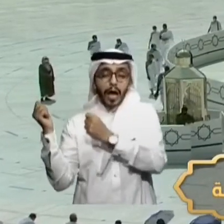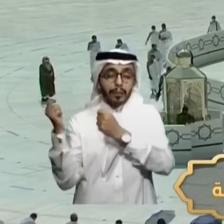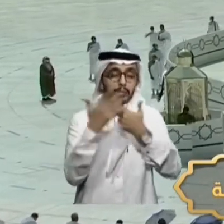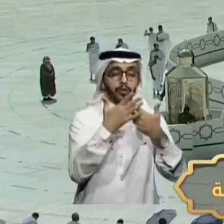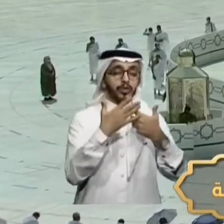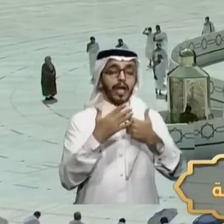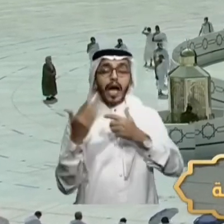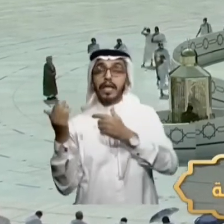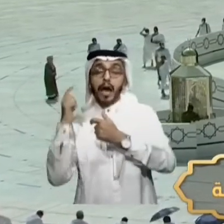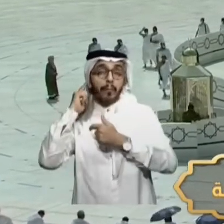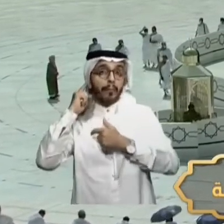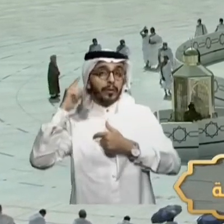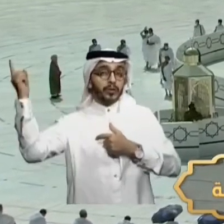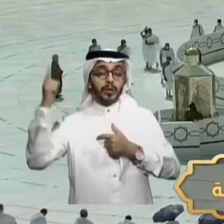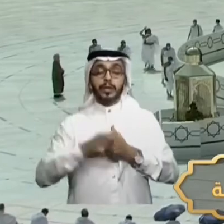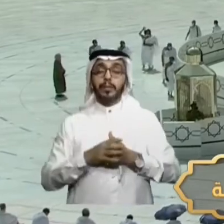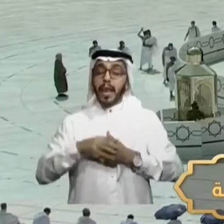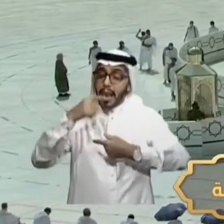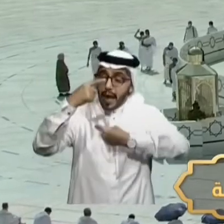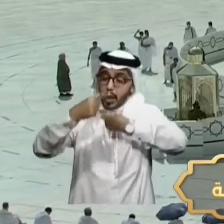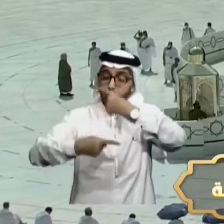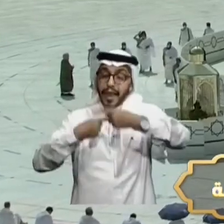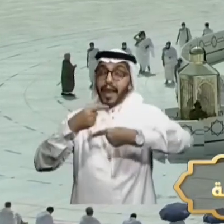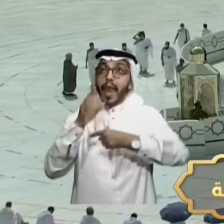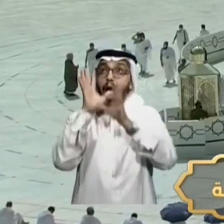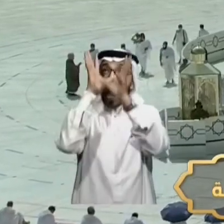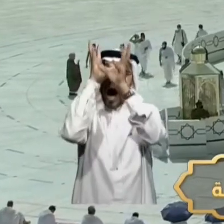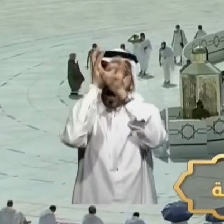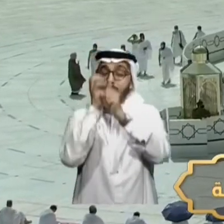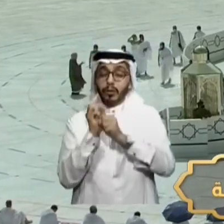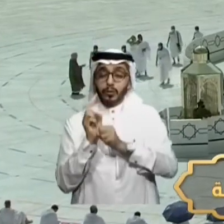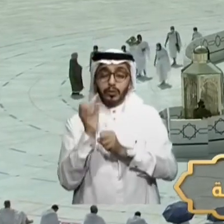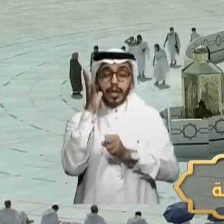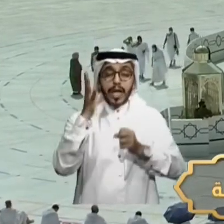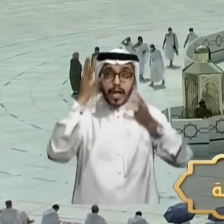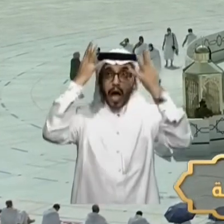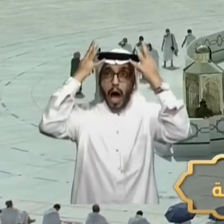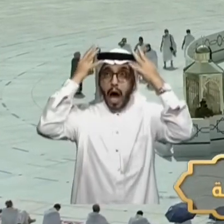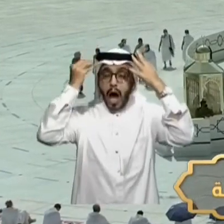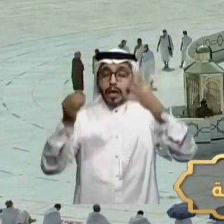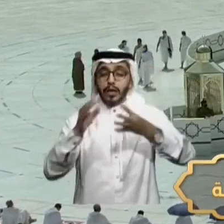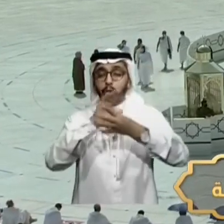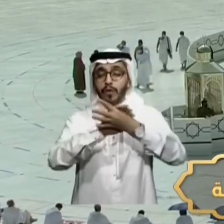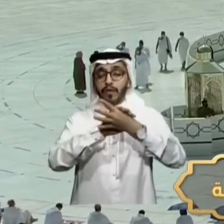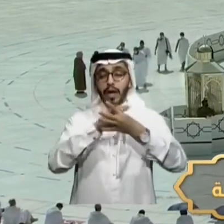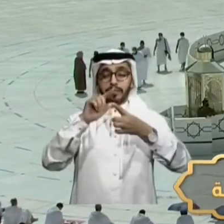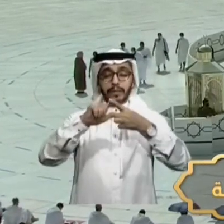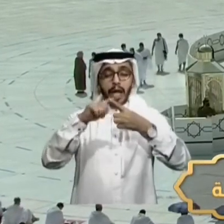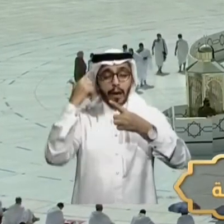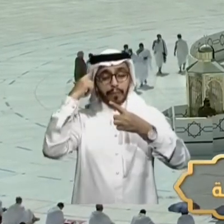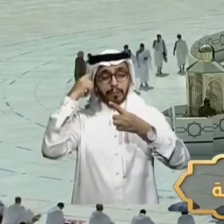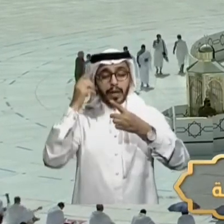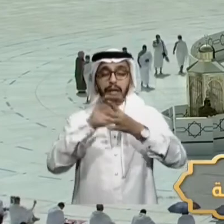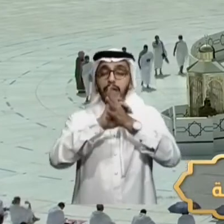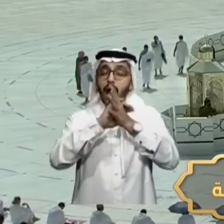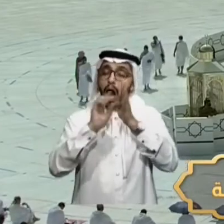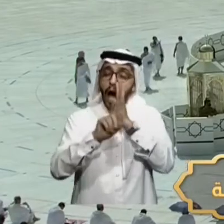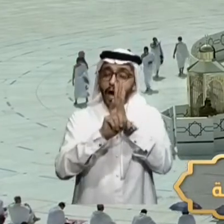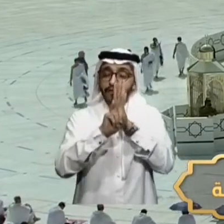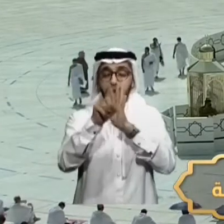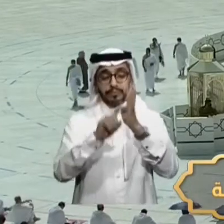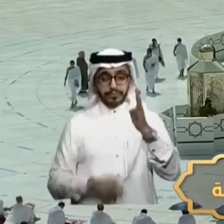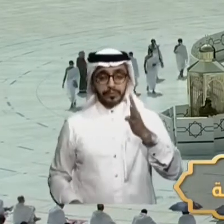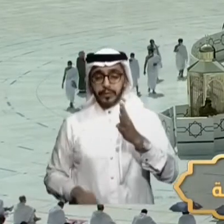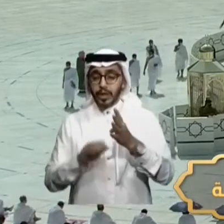منهم والأنصار ما تعاقب الليل والنهار. وارض اللهم عن الأربعة الخلفاء الأئمة